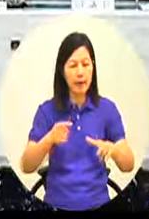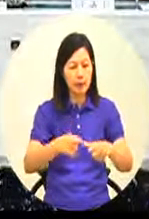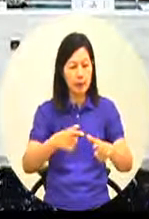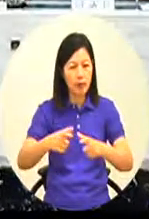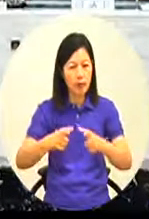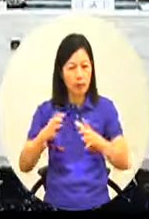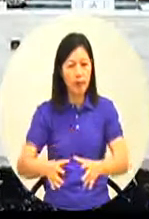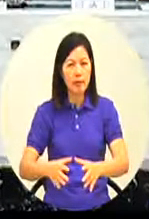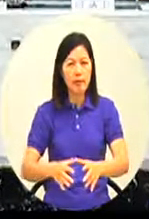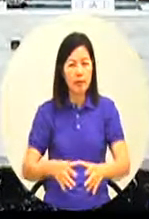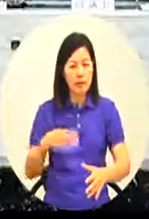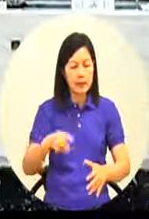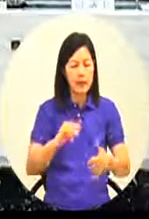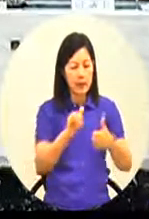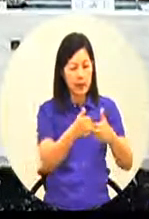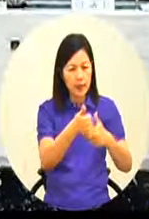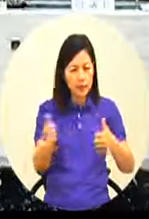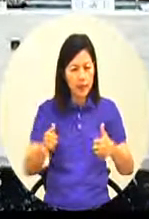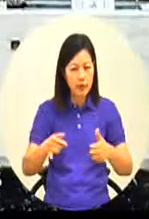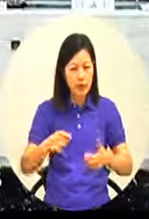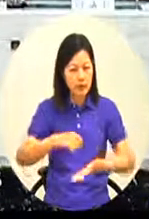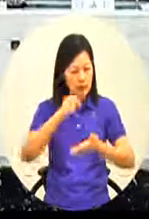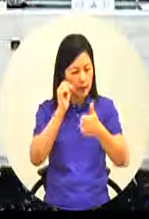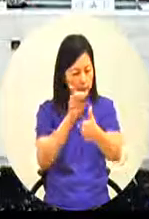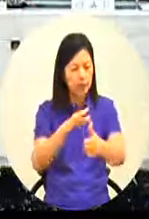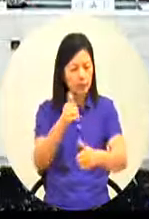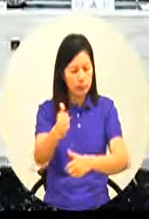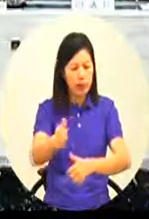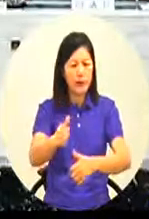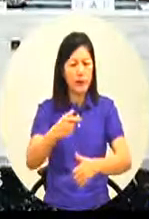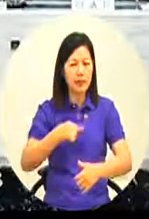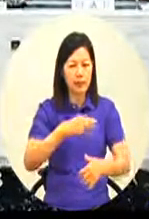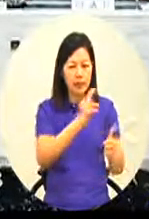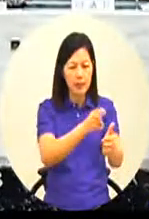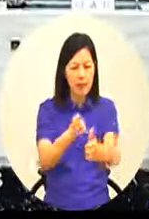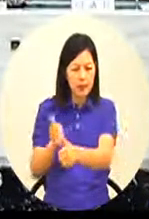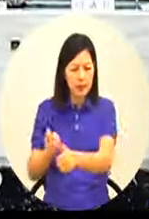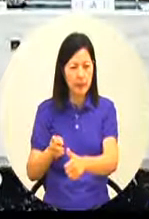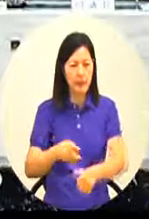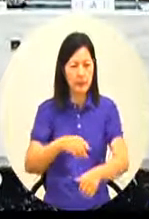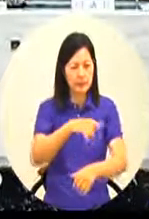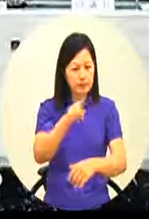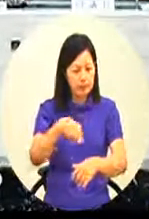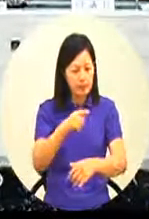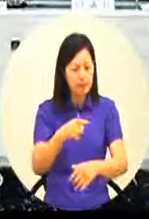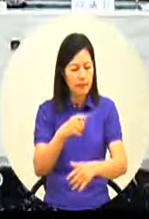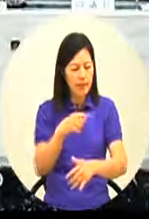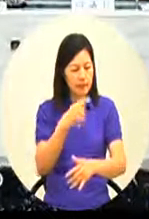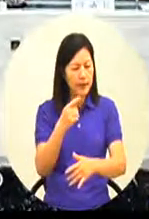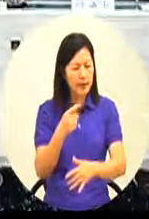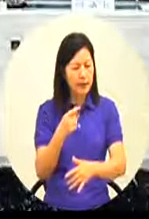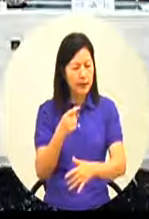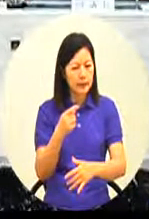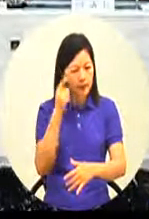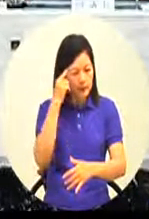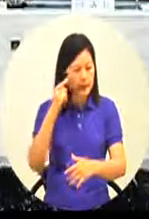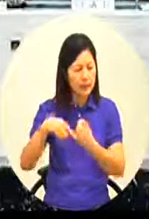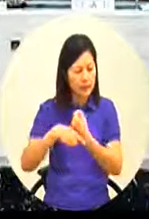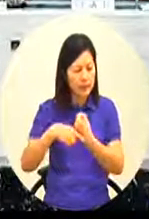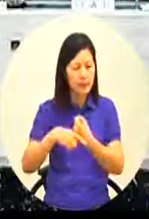议员的很好的一些建议，我们也请各位能够多多的采纳，也有很多的